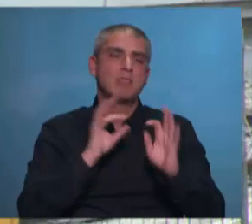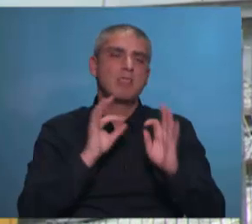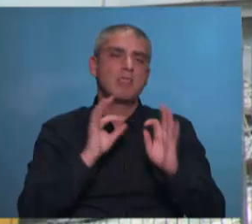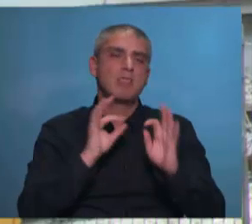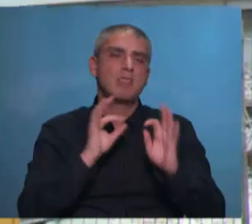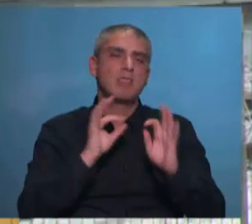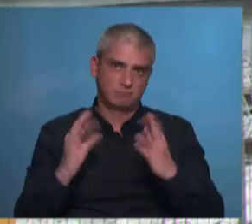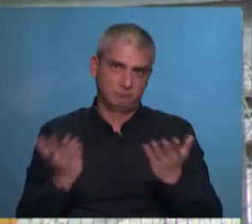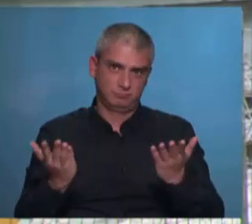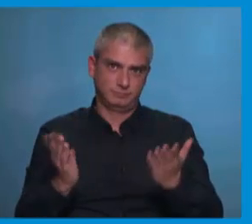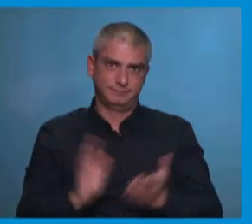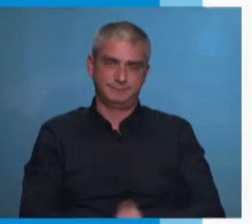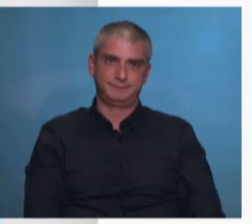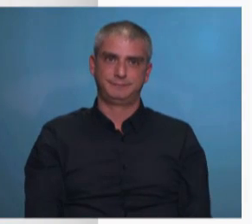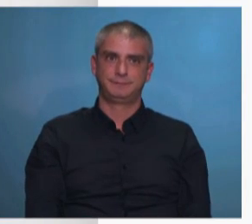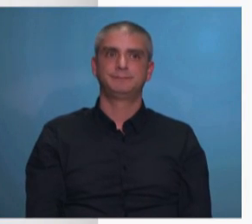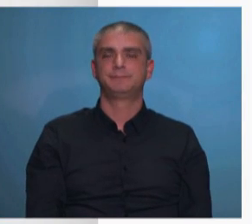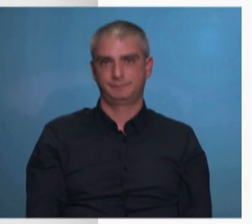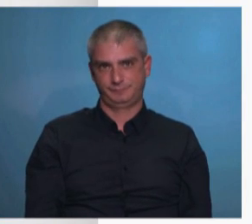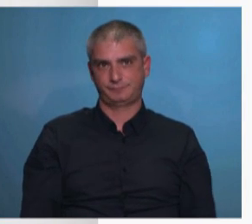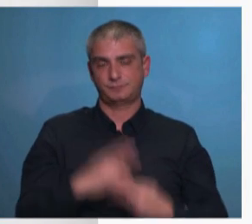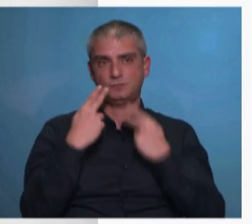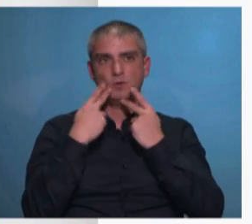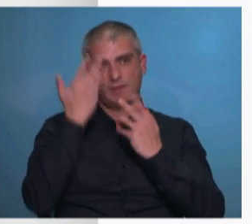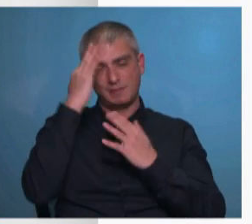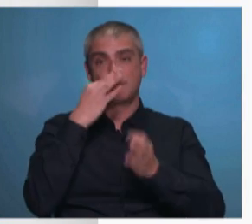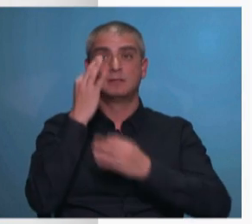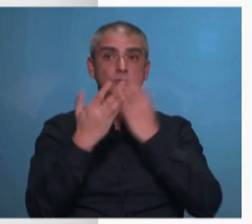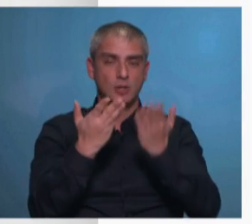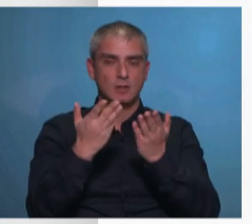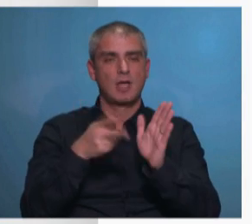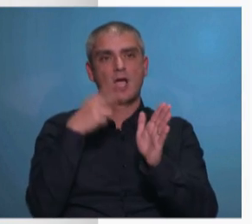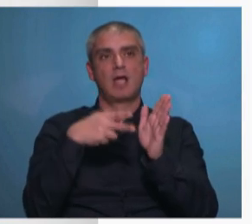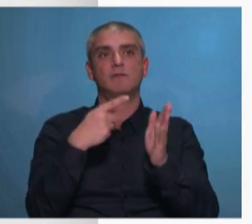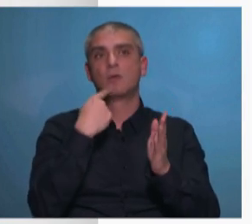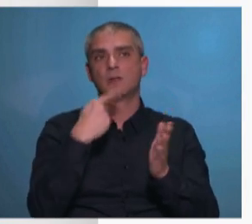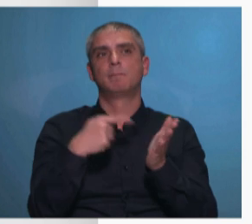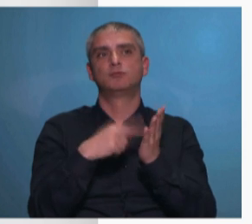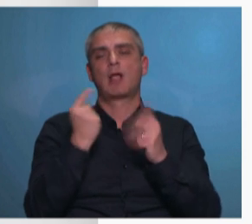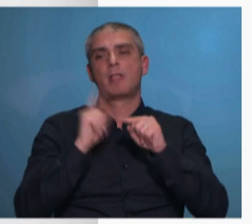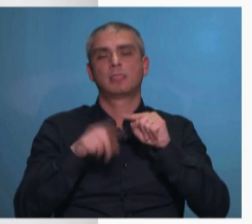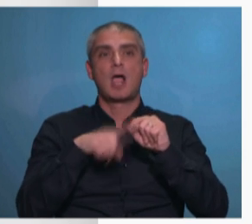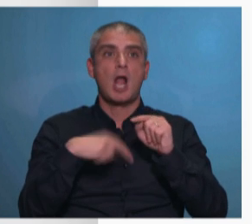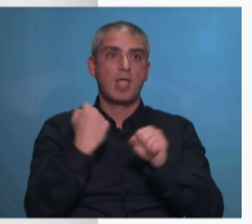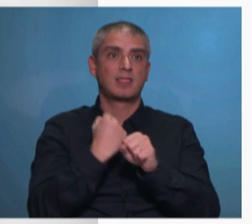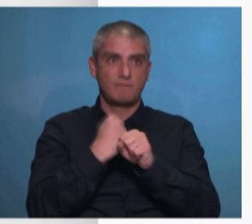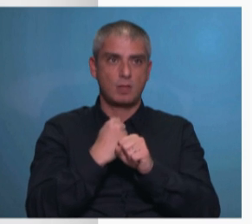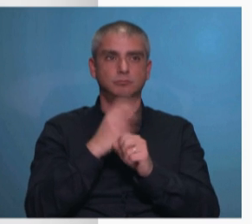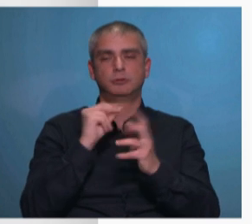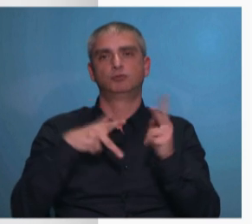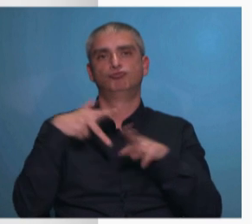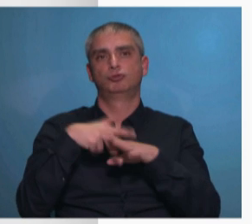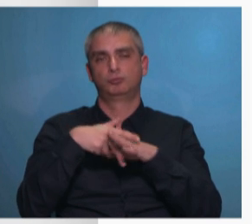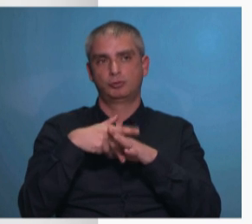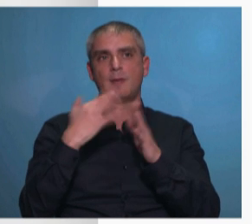אחד. כן, גם התגובה מתעלמת מהשאלות האלה. מרכבת ישראל נמסר, בשל כמה תקלות תפעוליות נרשימו שיבושים בתנועת